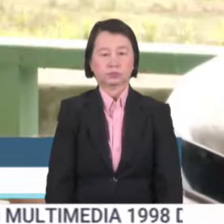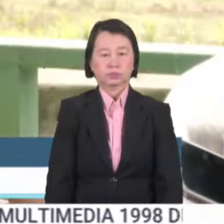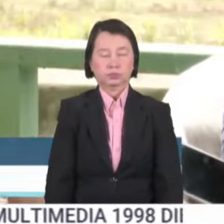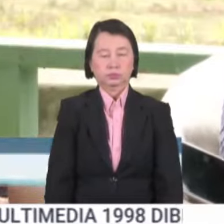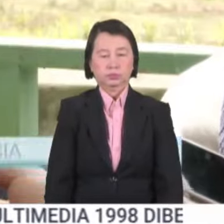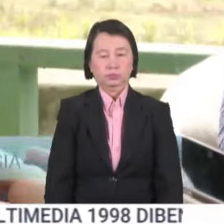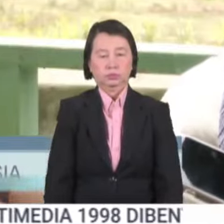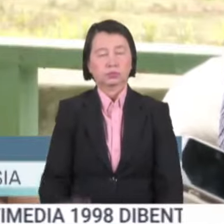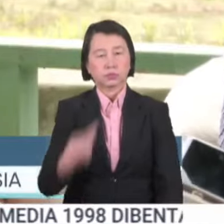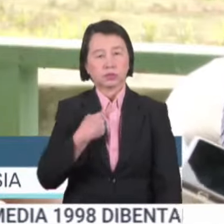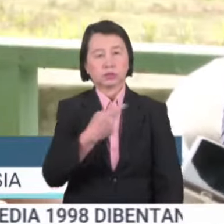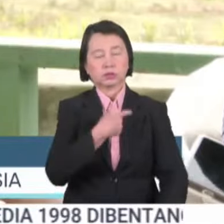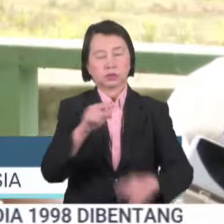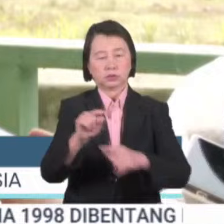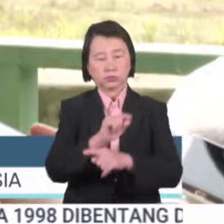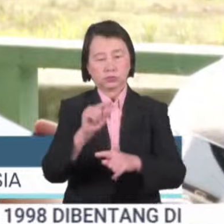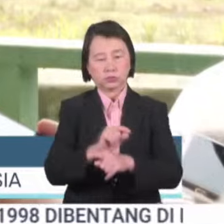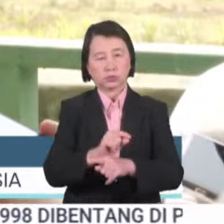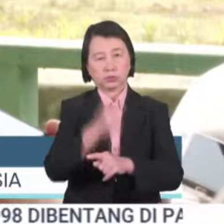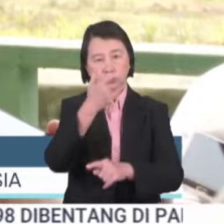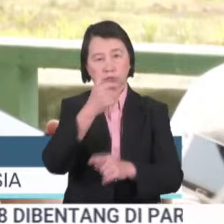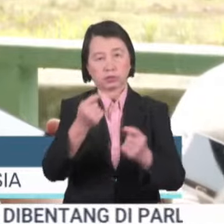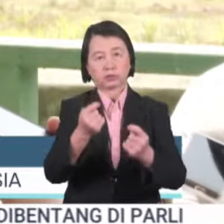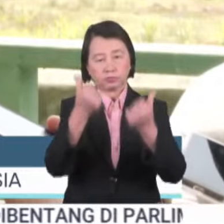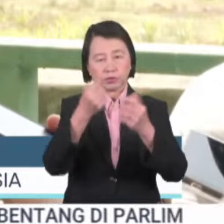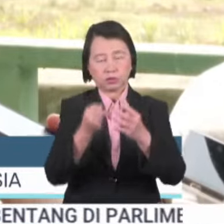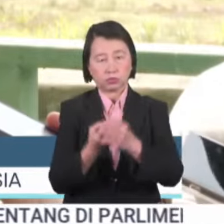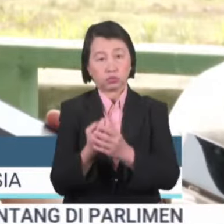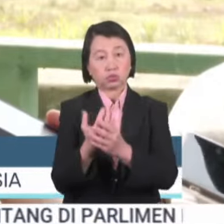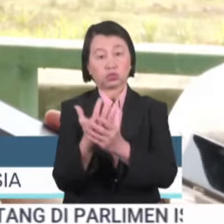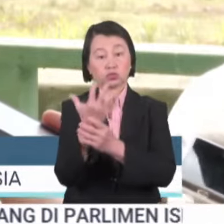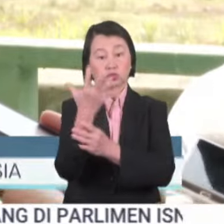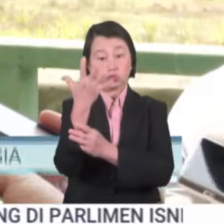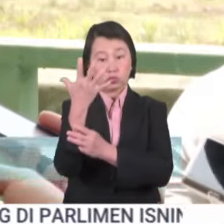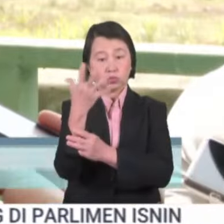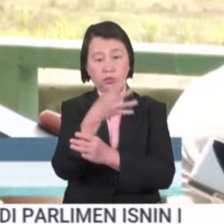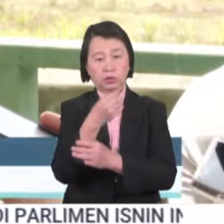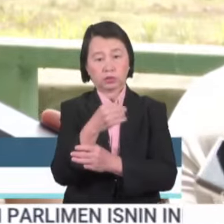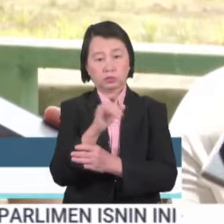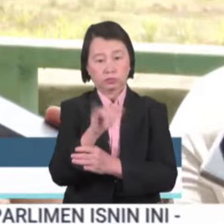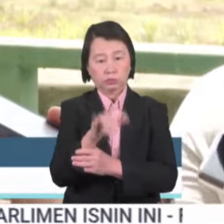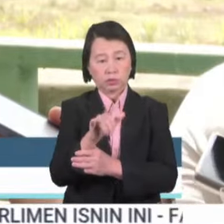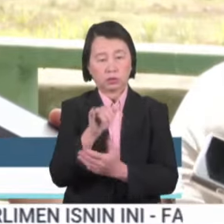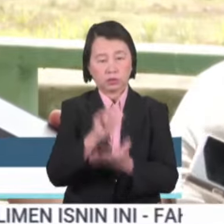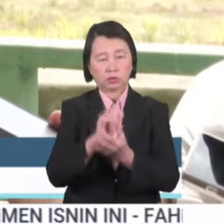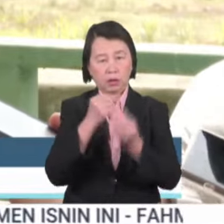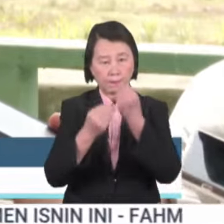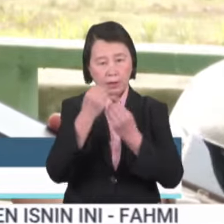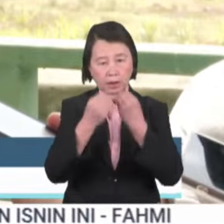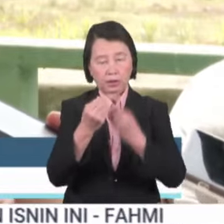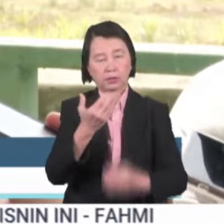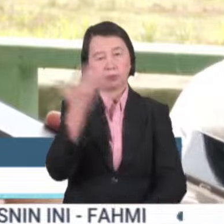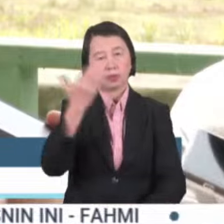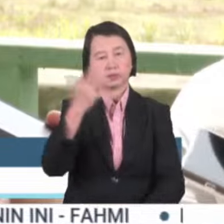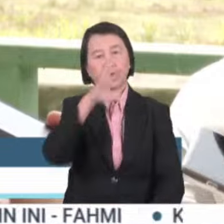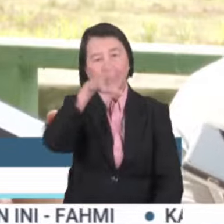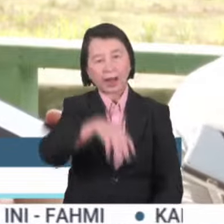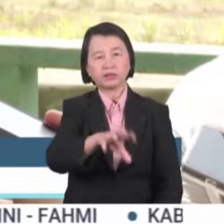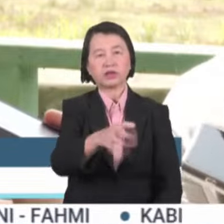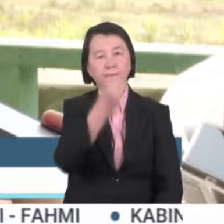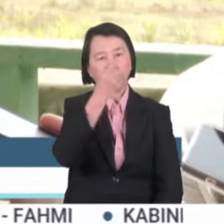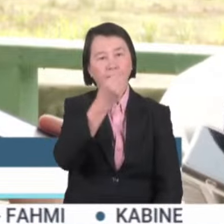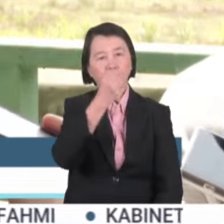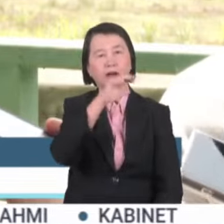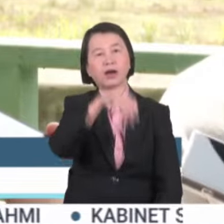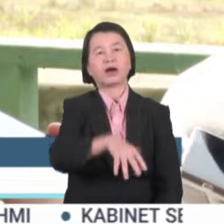Napier grass ni kita gunakan disebabkan dia ni cepat tumbuh dan juga dia memang merupakan makanan rutin lah gajah.